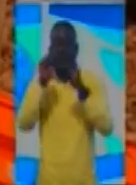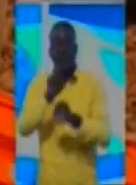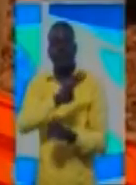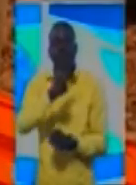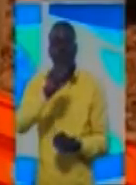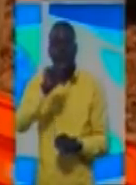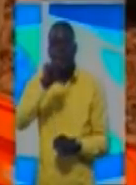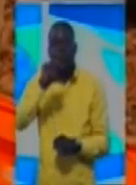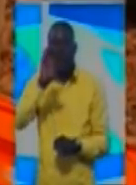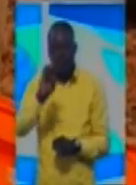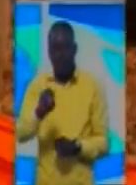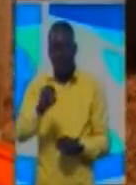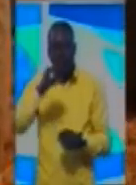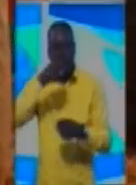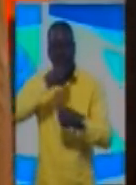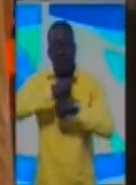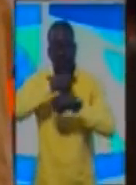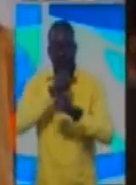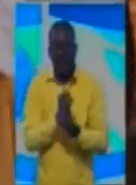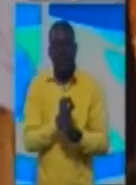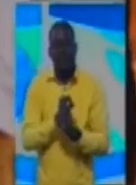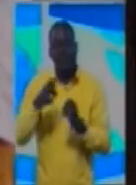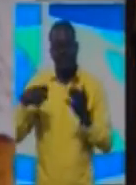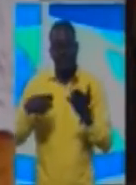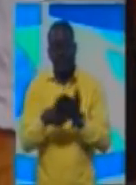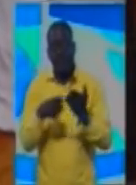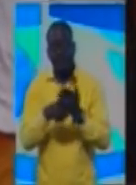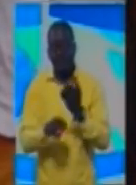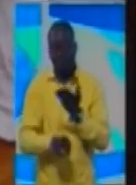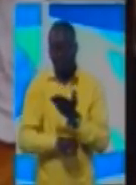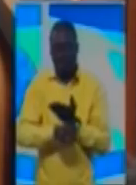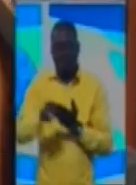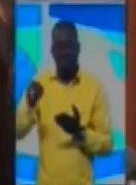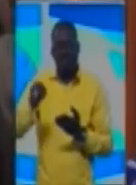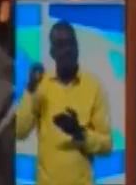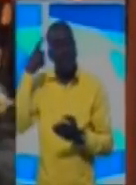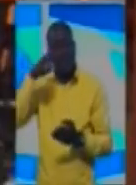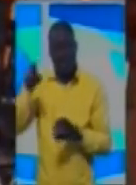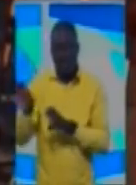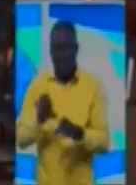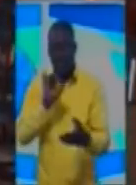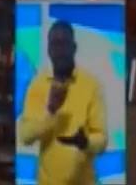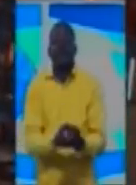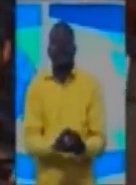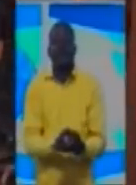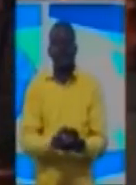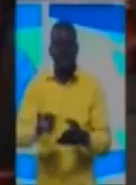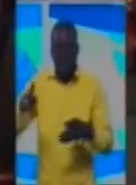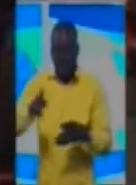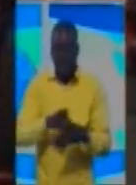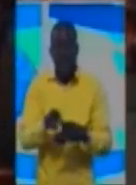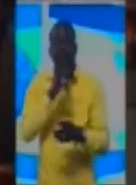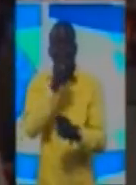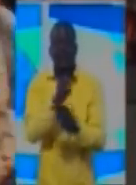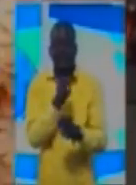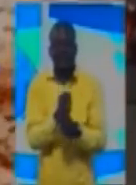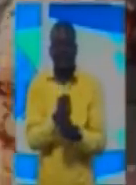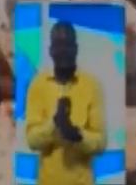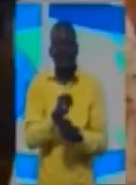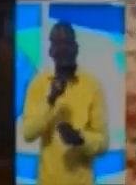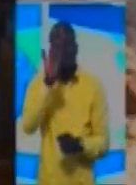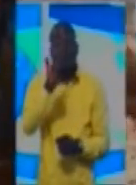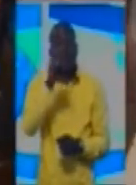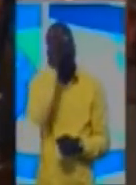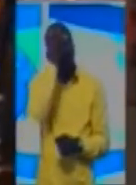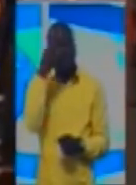photovoltaïque, de fabriquer des pièces mécaniques simples et complexes. On privilégie la pratique du métier. 70% du